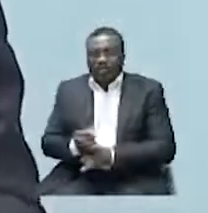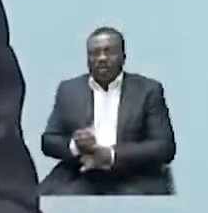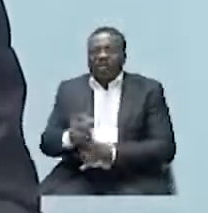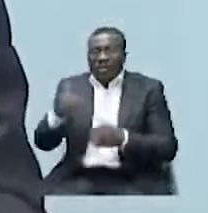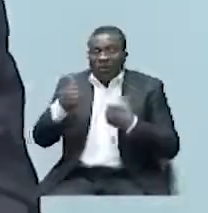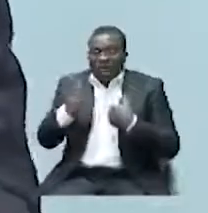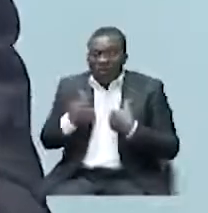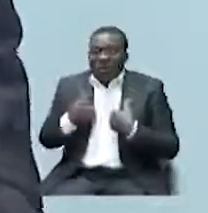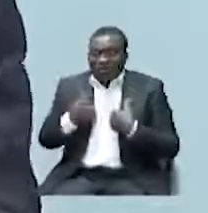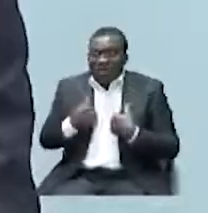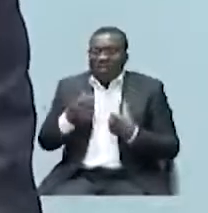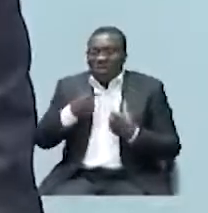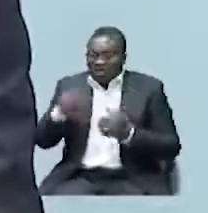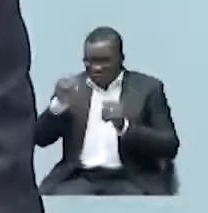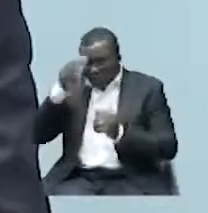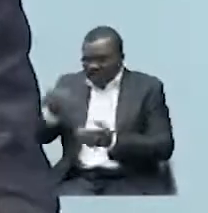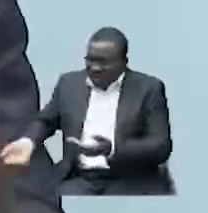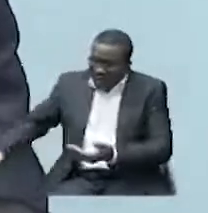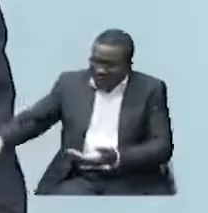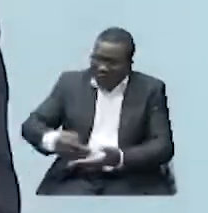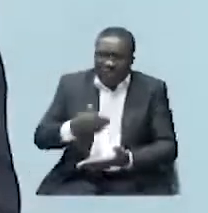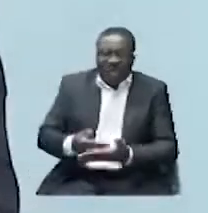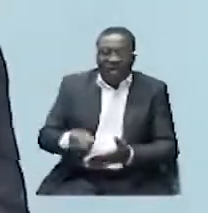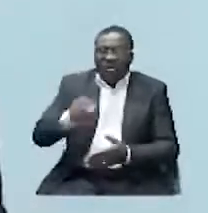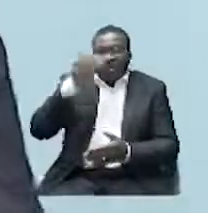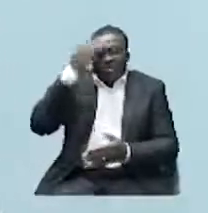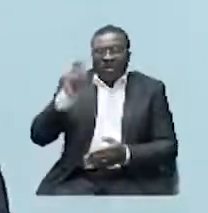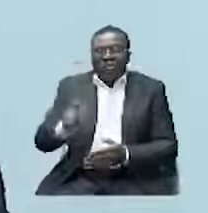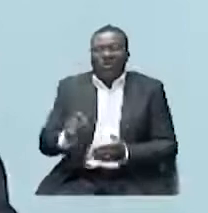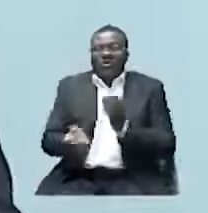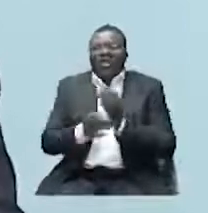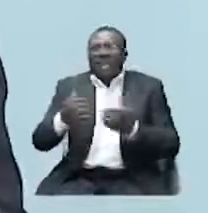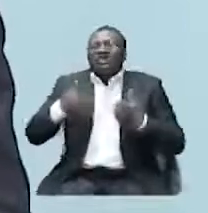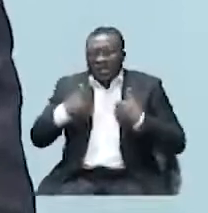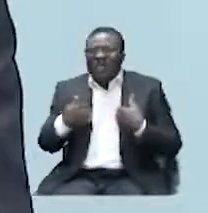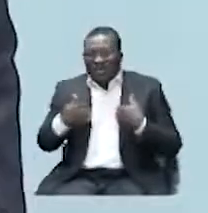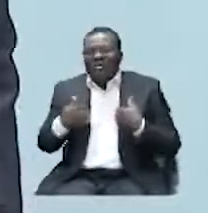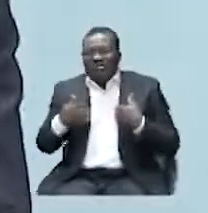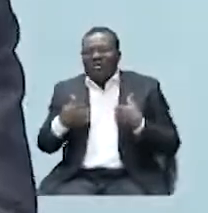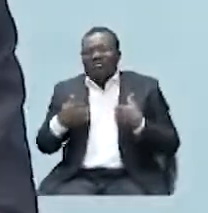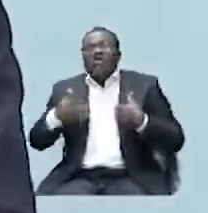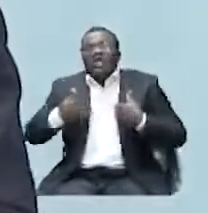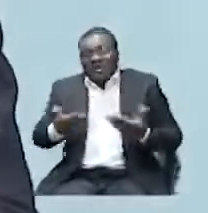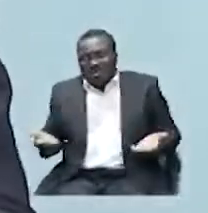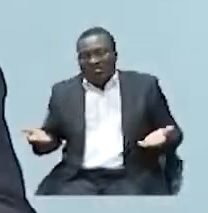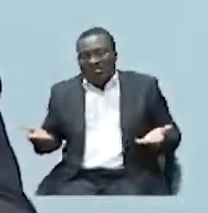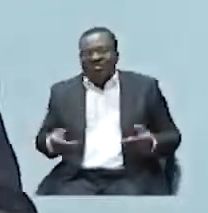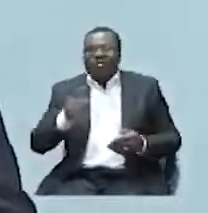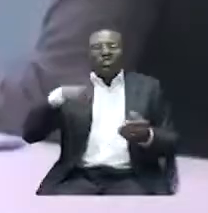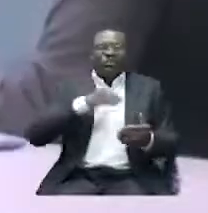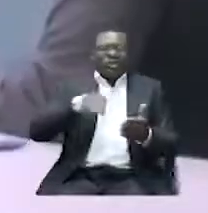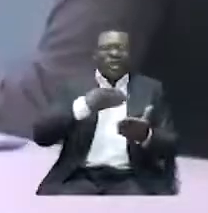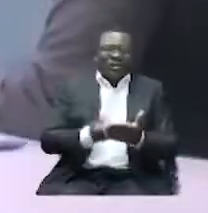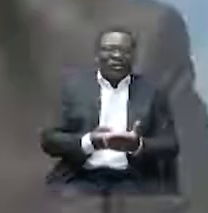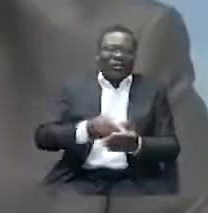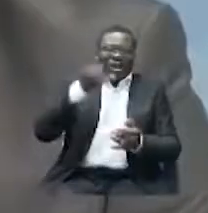aussi le talent de savoir mobiliser des ressources. Vous savez que ce talent, je l'ai. Patrice Talon, on arrive malheureusement à la fin déjà